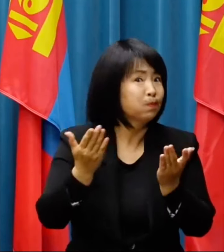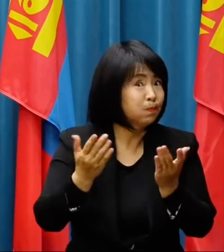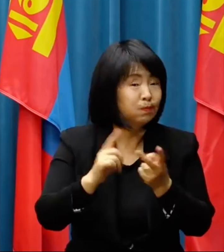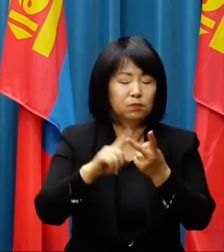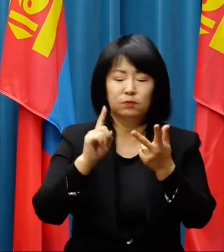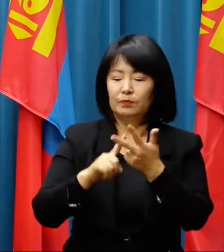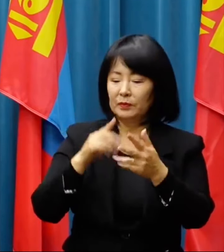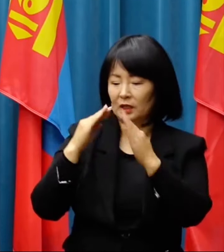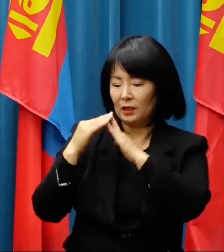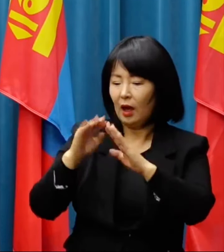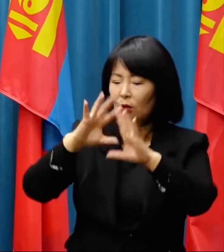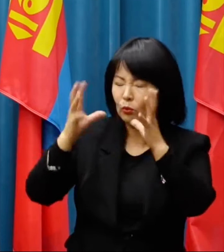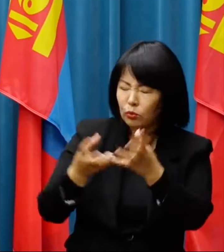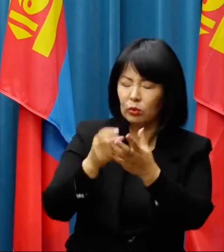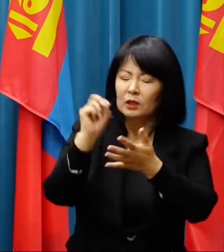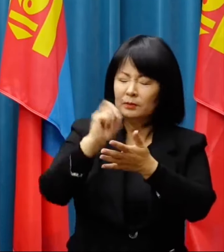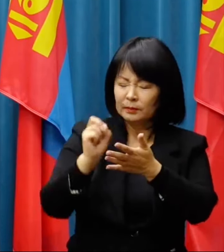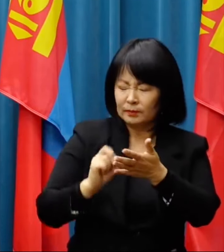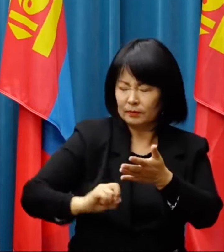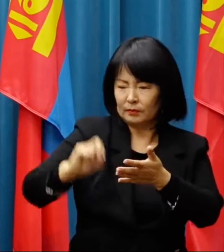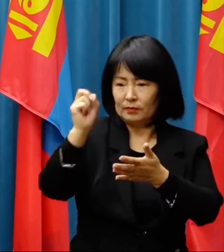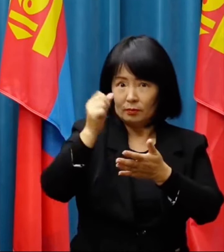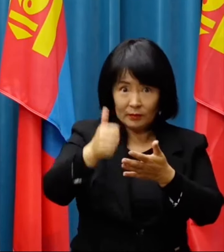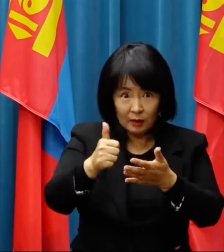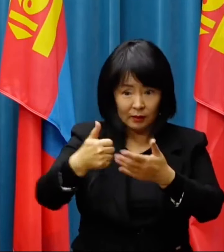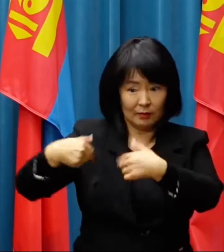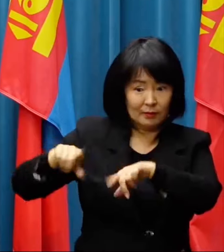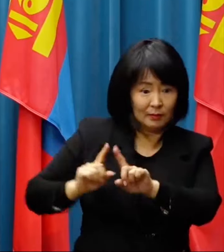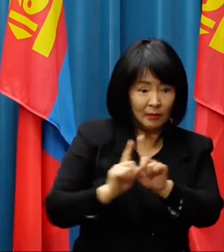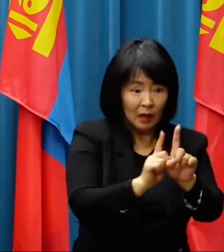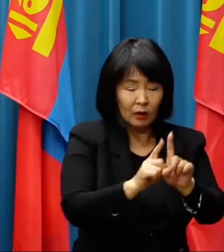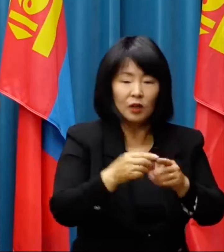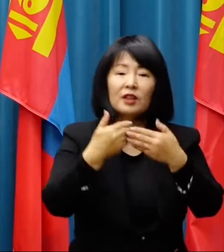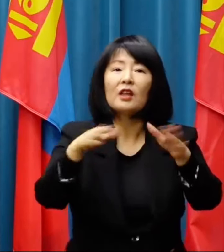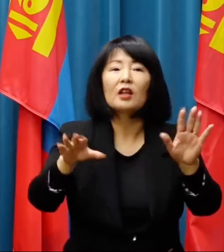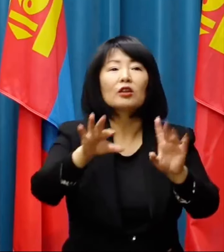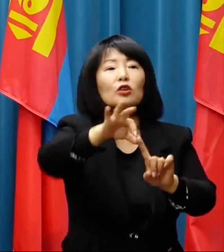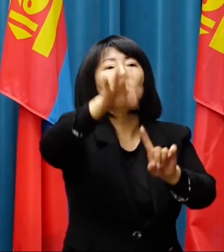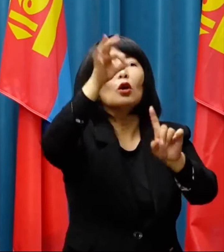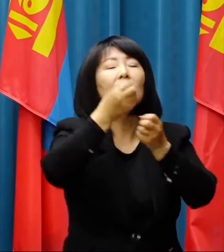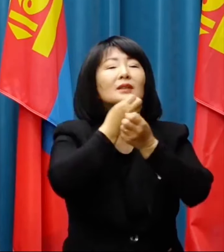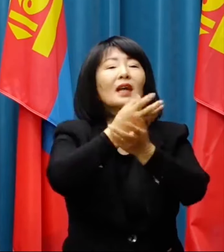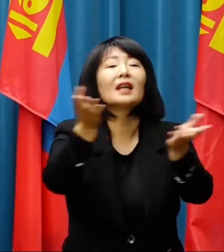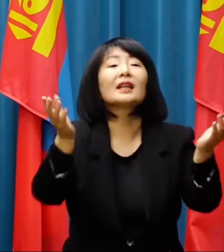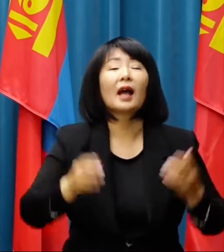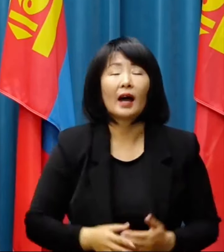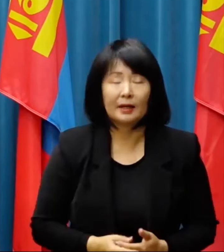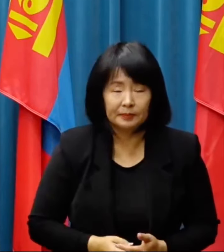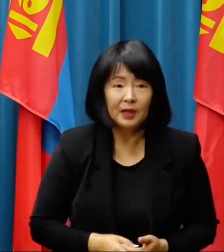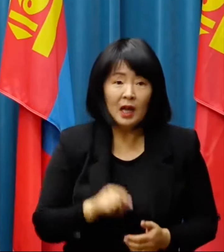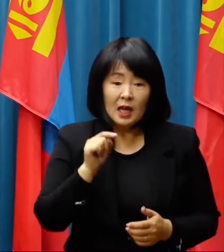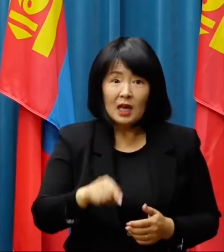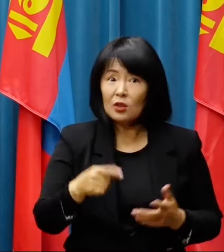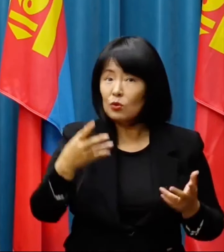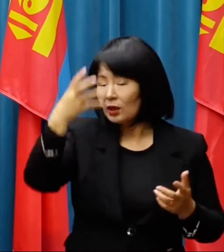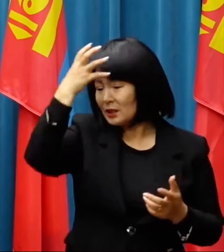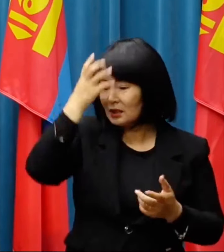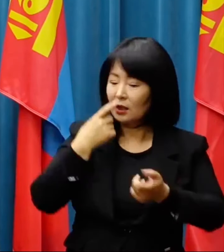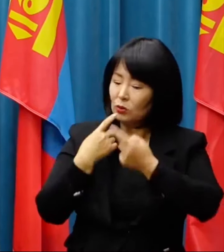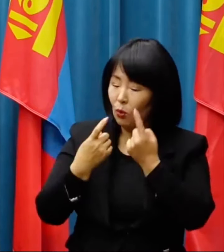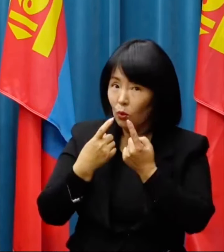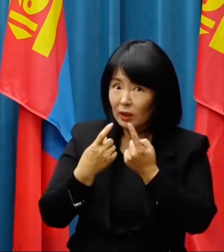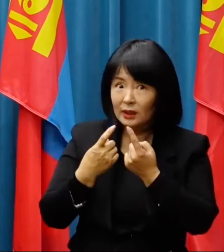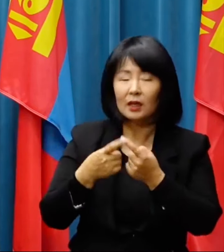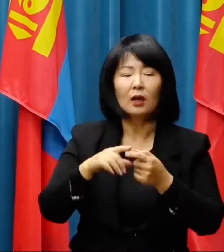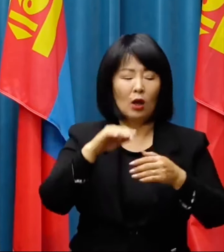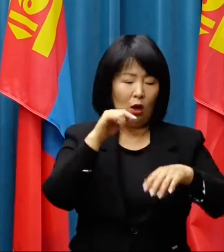албан даалгавруудыг боловсруулад за үүнийхээ үндсэн дээр бол нээлттэй сонгон шалгуулалт зарлал. Ингээд үүнийгээ засгийн газрын хуралдаанд